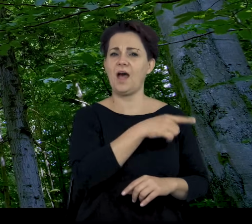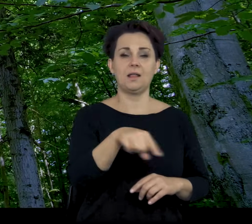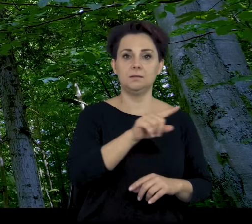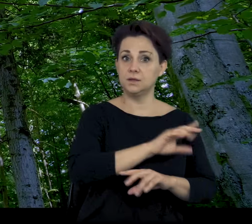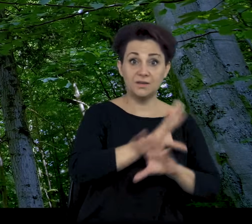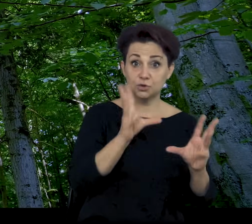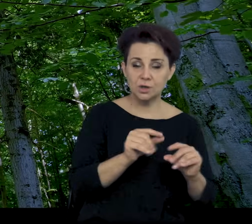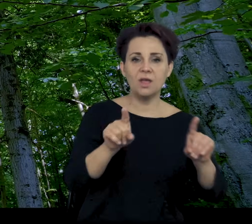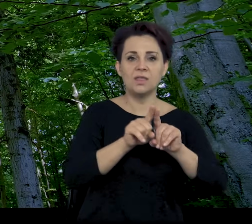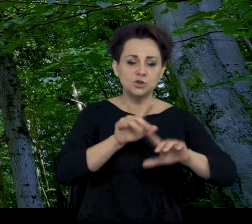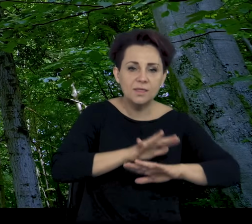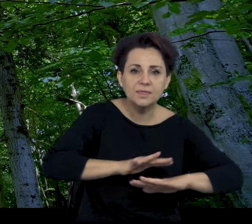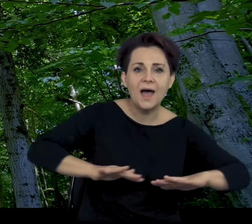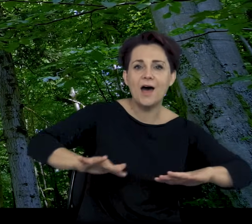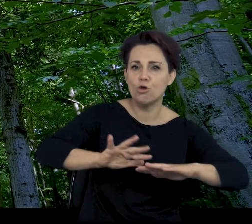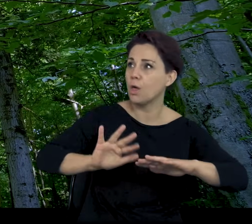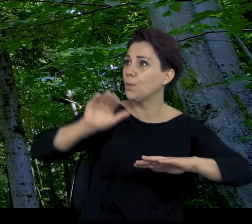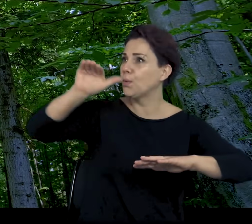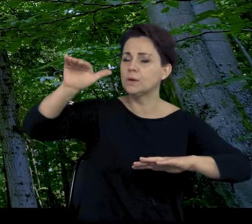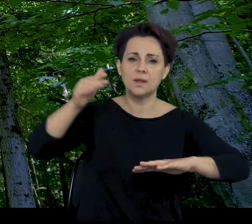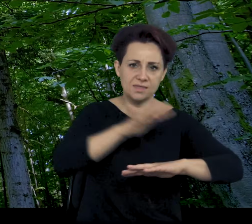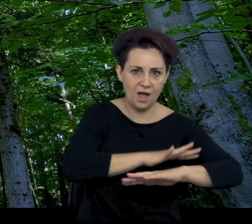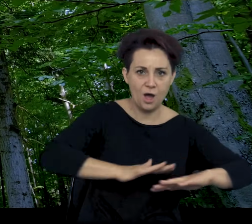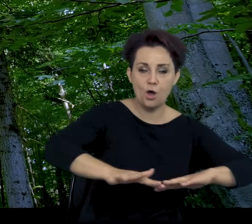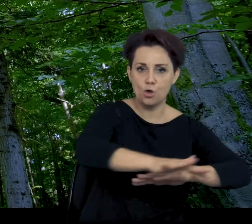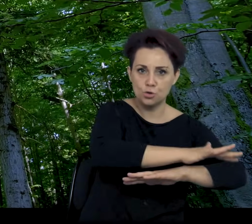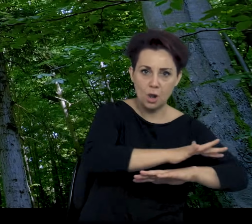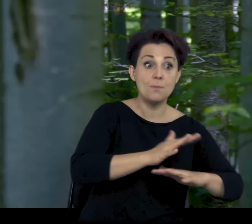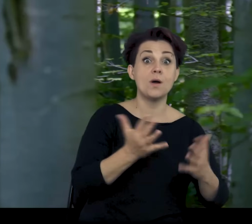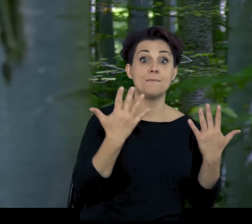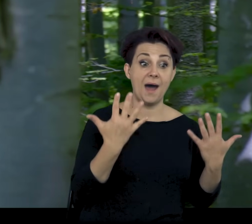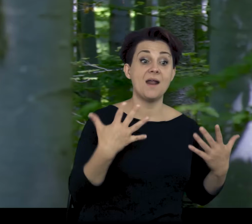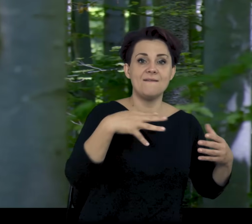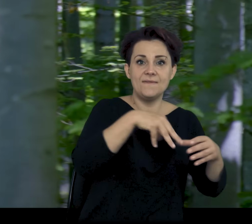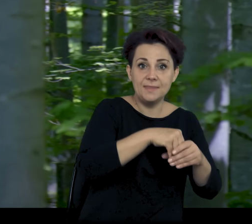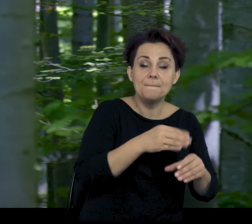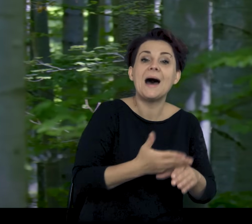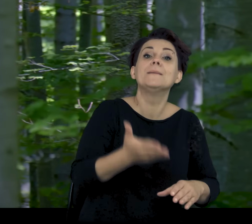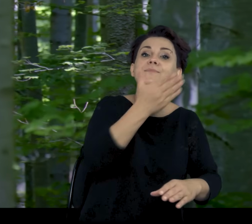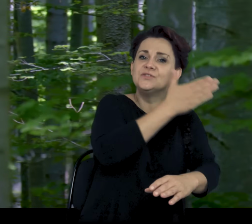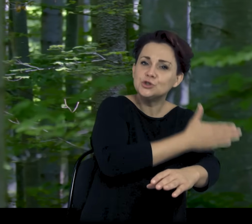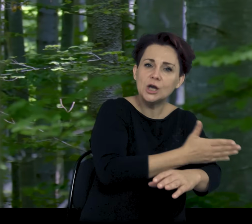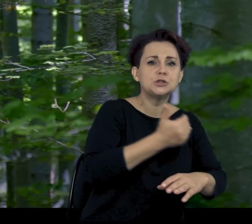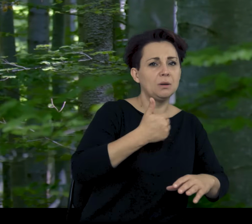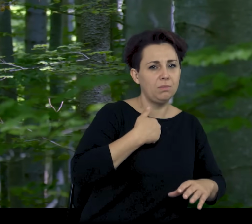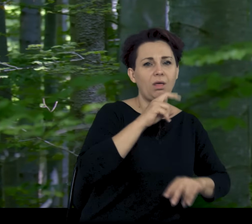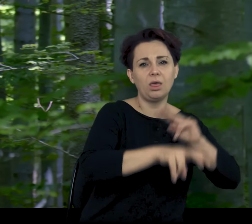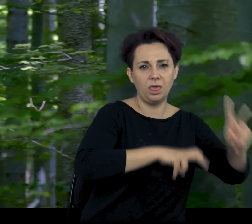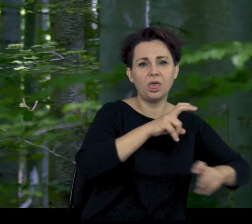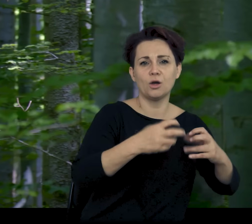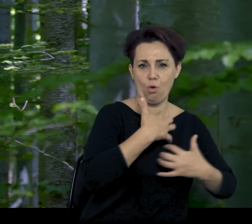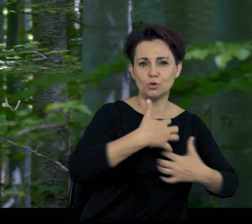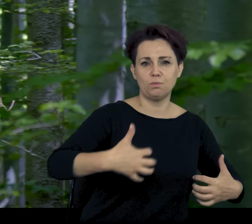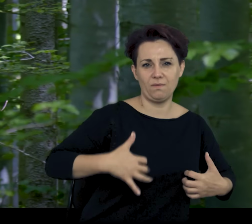lasów Regla Dolnego, które, nim znalazły się w granicach parku, były eksploatowane gospodarczo przez